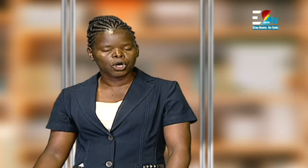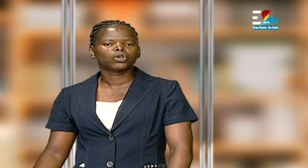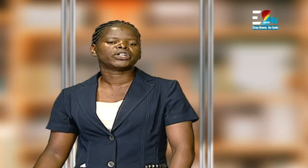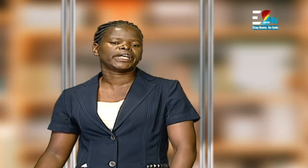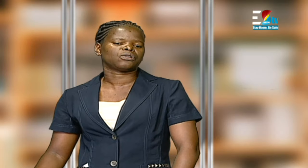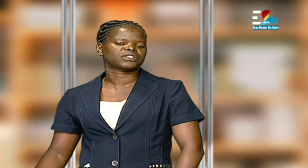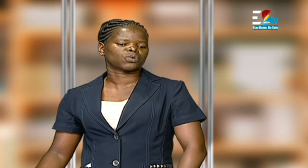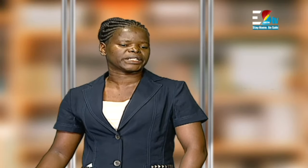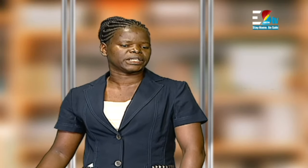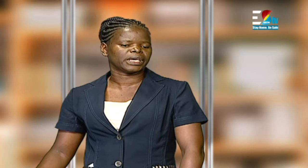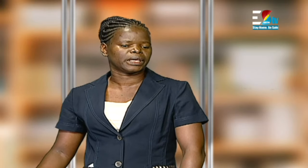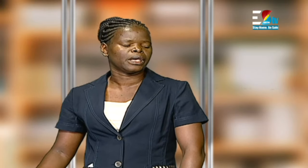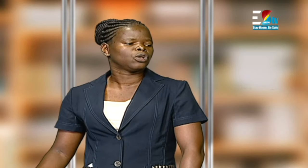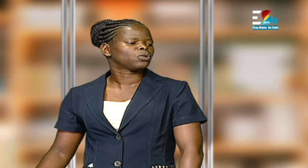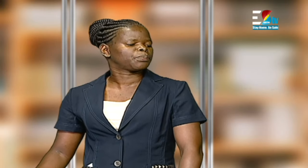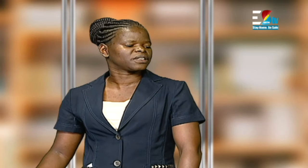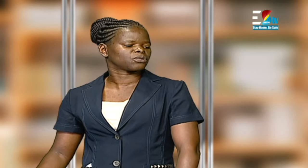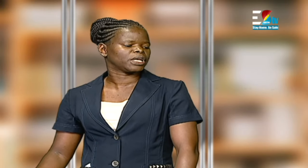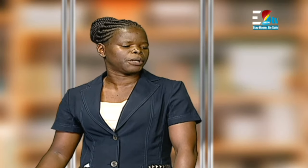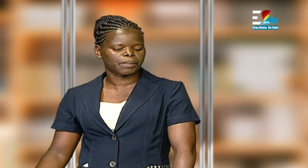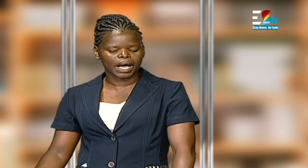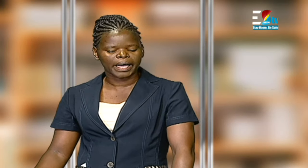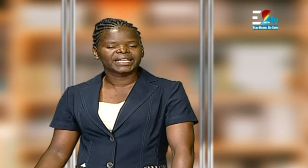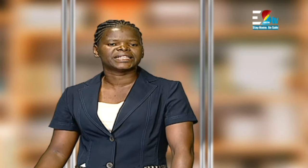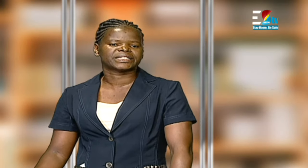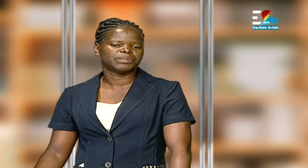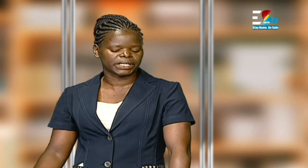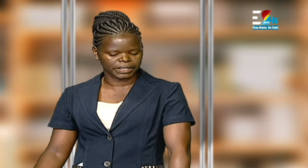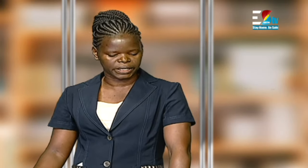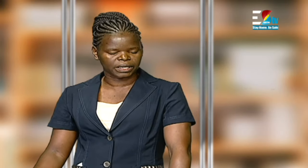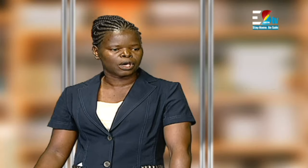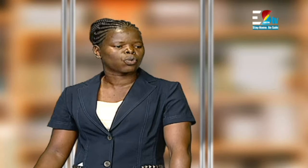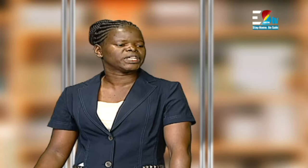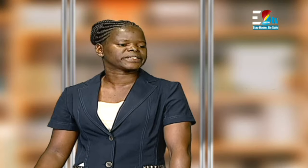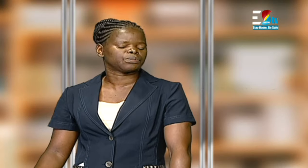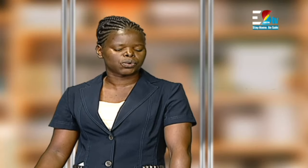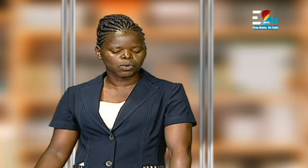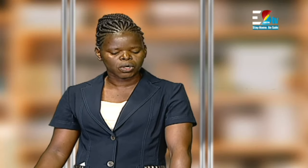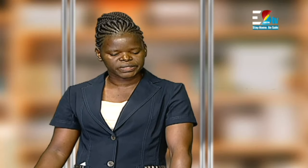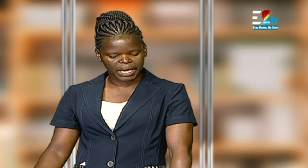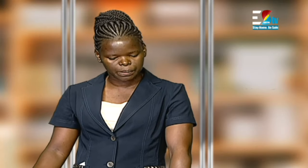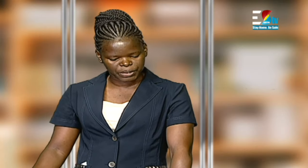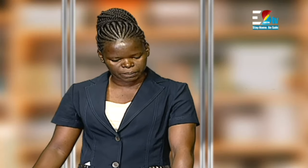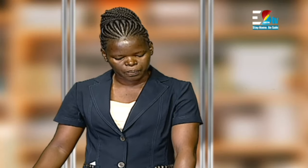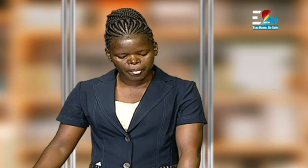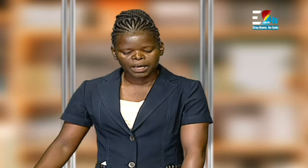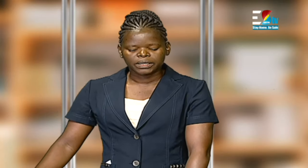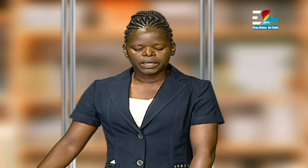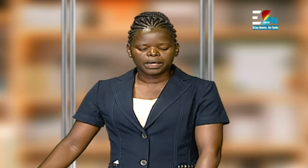nelesithathu. Lo hlelo lesiswati ke lungephasi kwaleliphepha lesibili kulesicephu saka